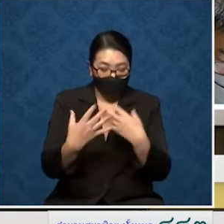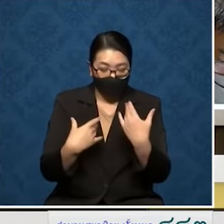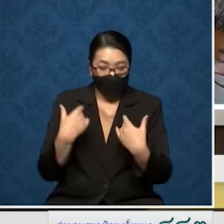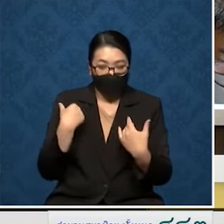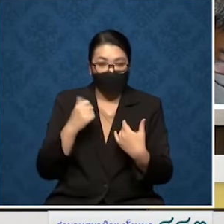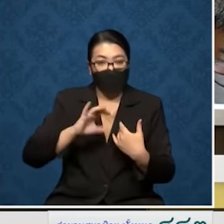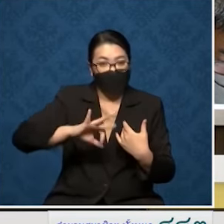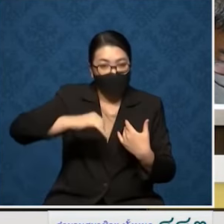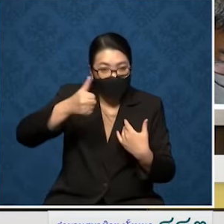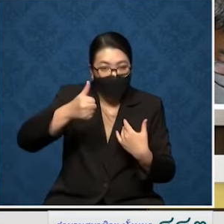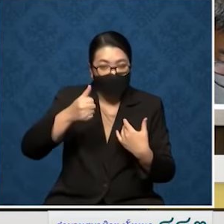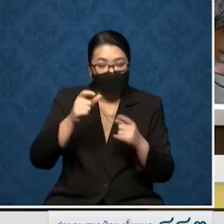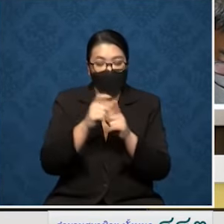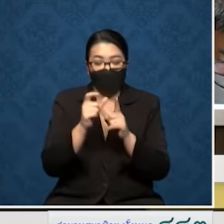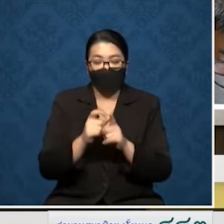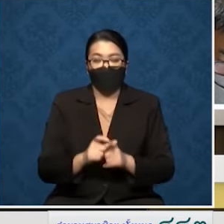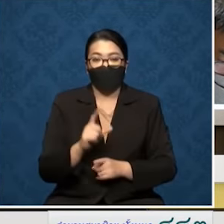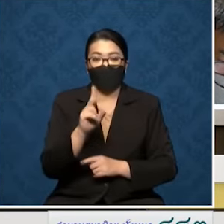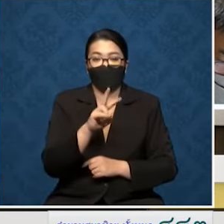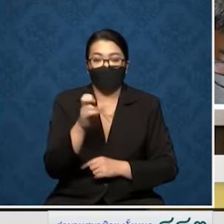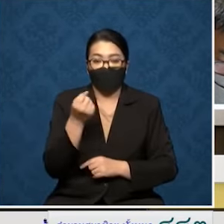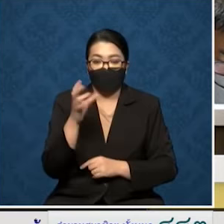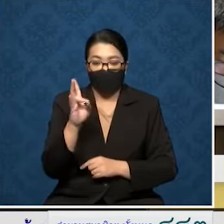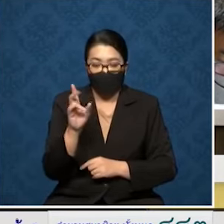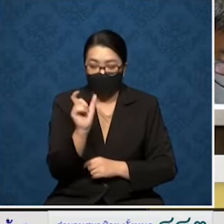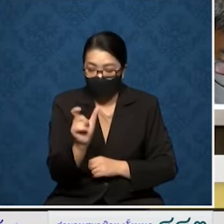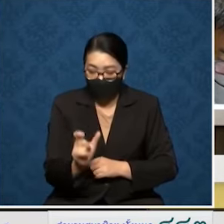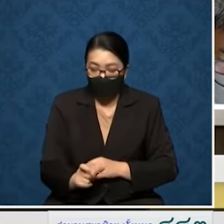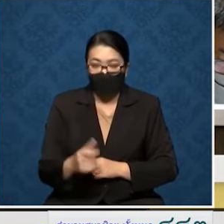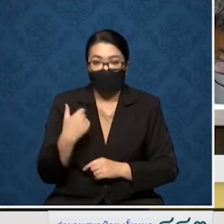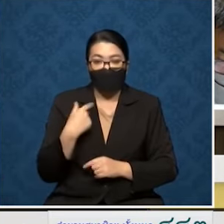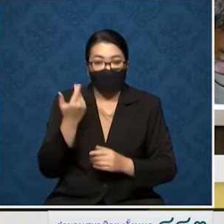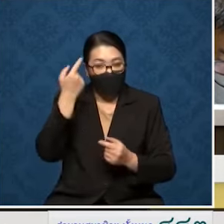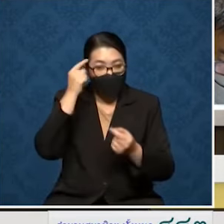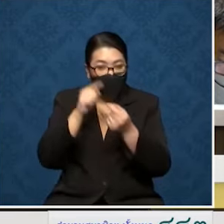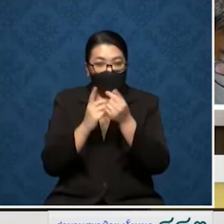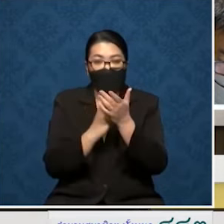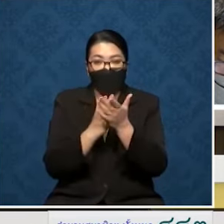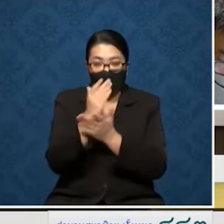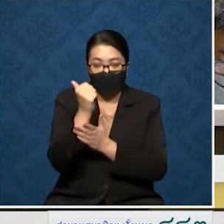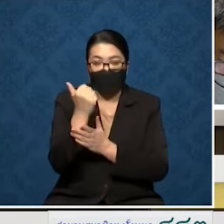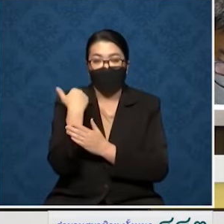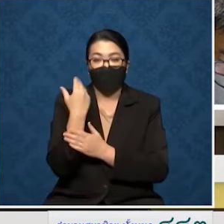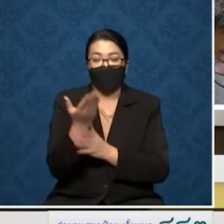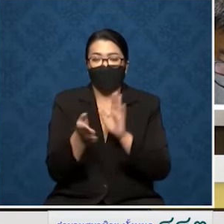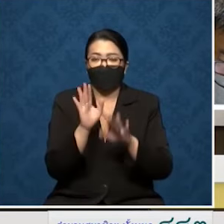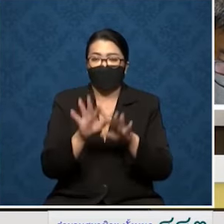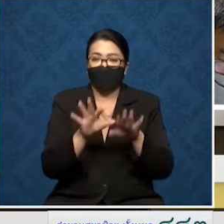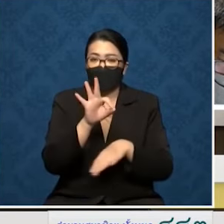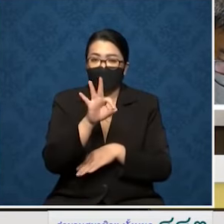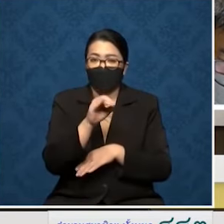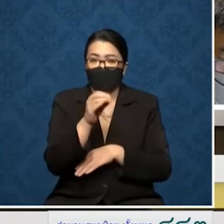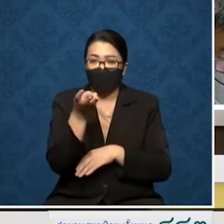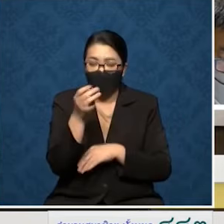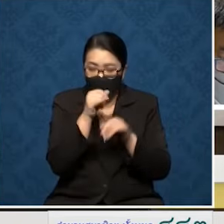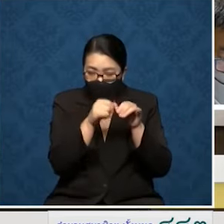ขึ้นอยู่แค่217จุดเท่านั้นมีคำว่าบรรลุเป้าหมายอยู่แค่90จุด